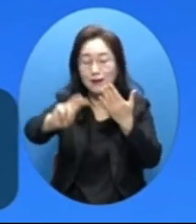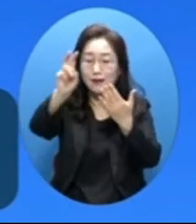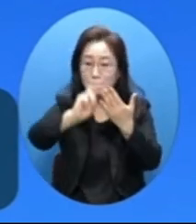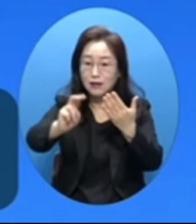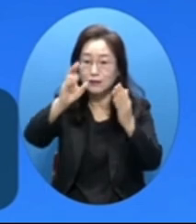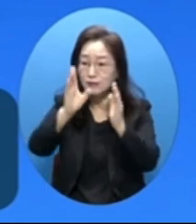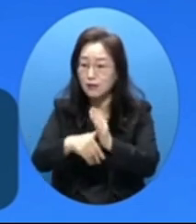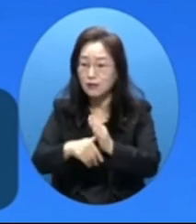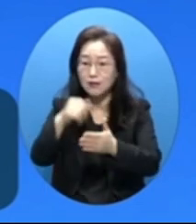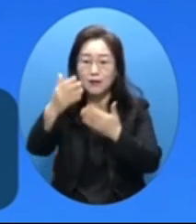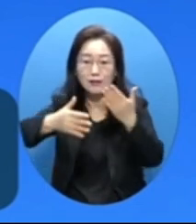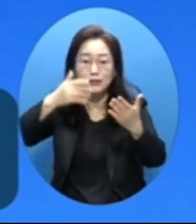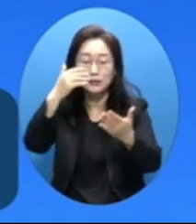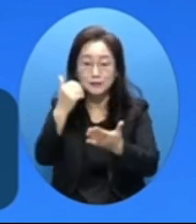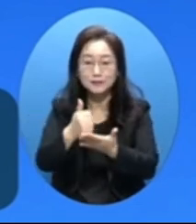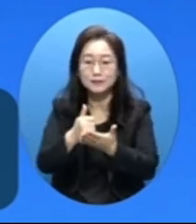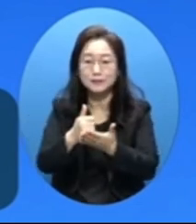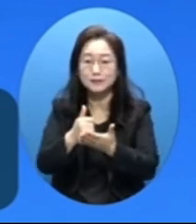하나님의